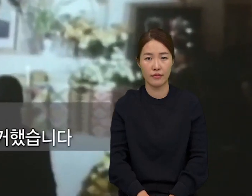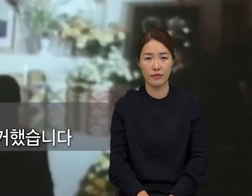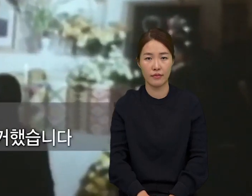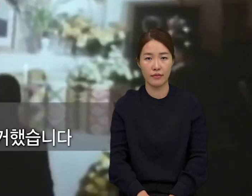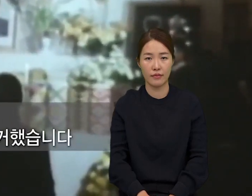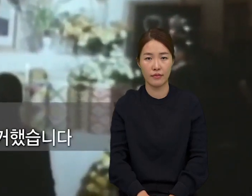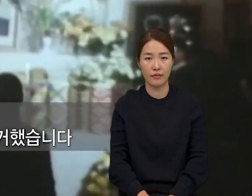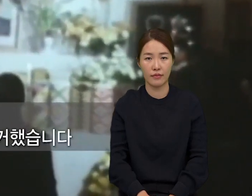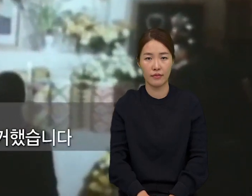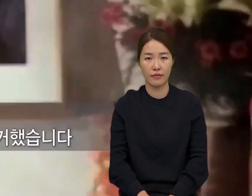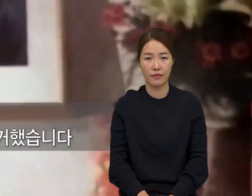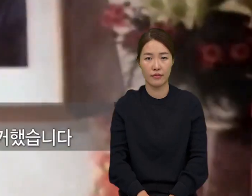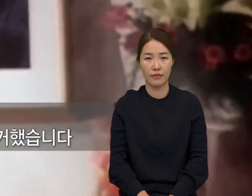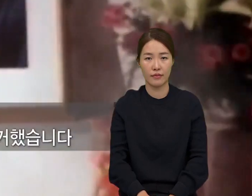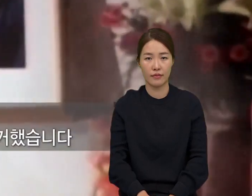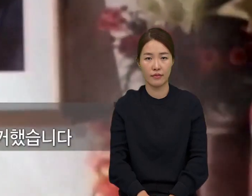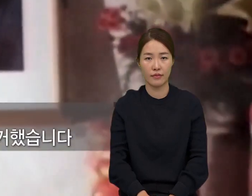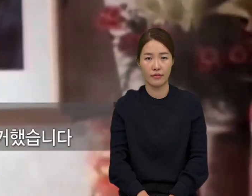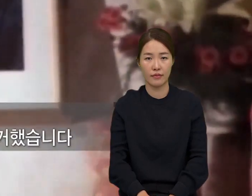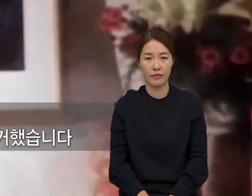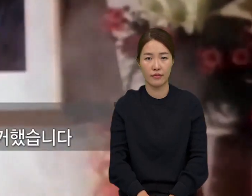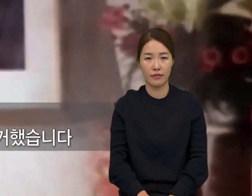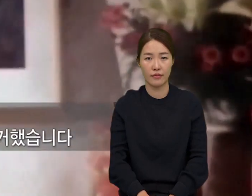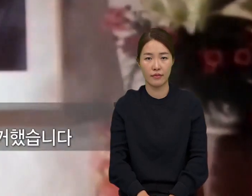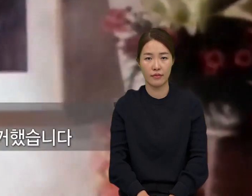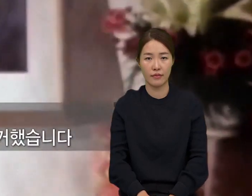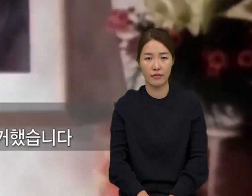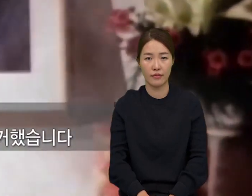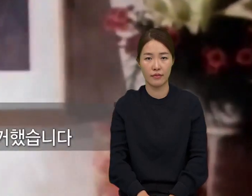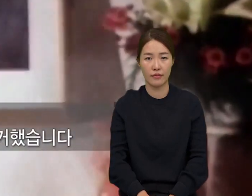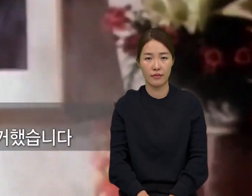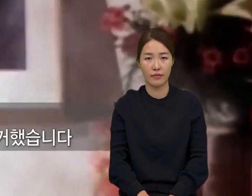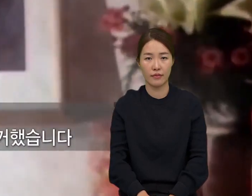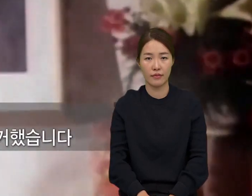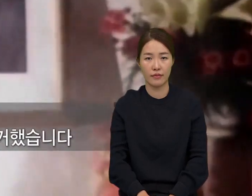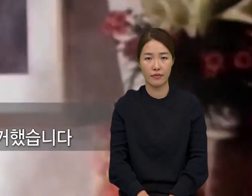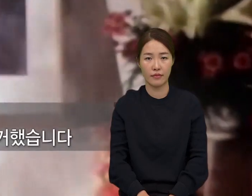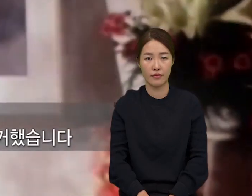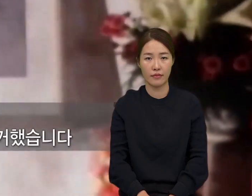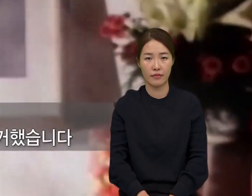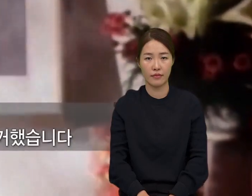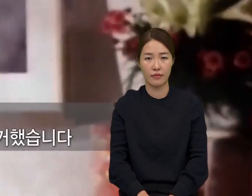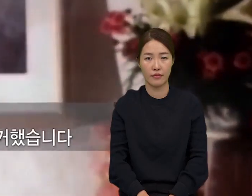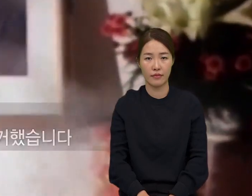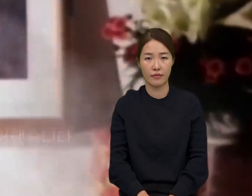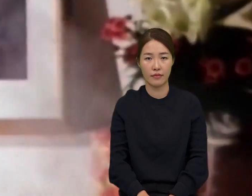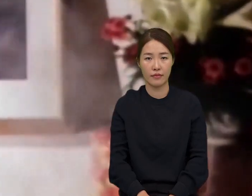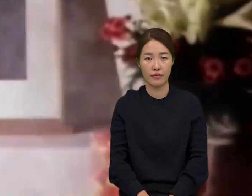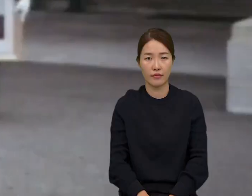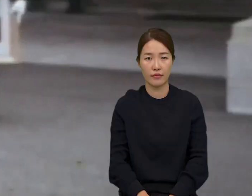(1979년 10월 26일) 밤 대한민국의 박정희 대통령이 서거했습니다.